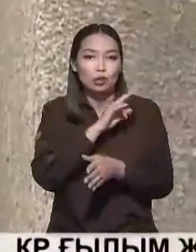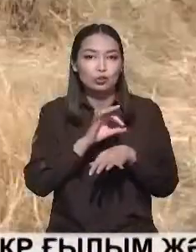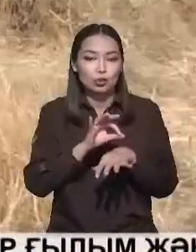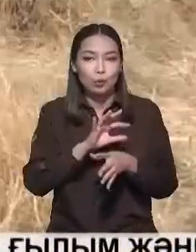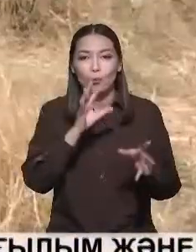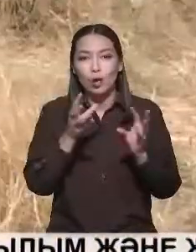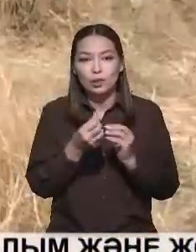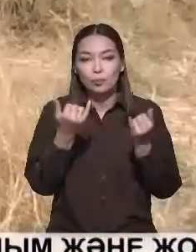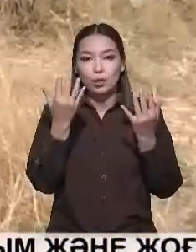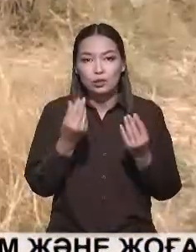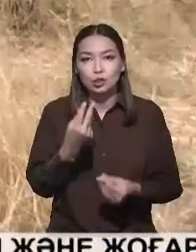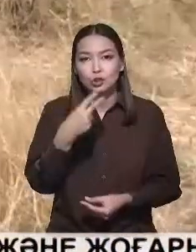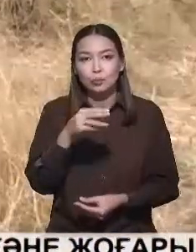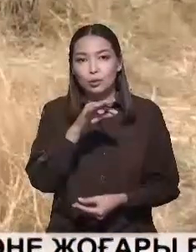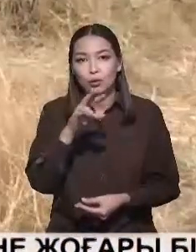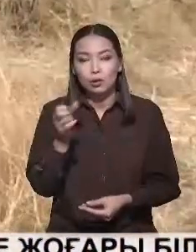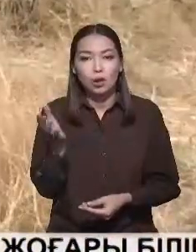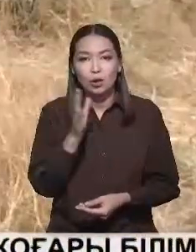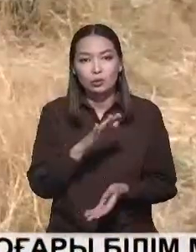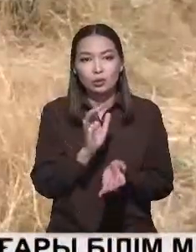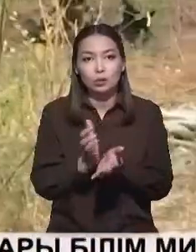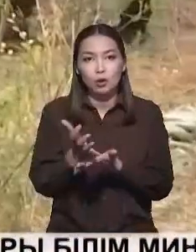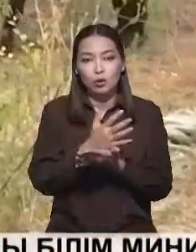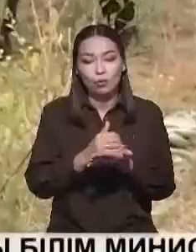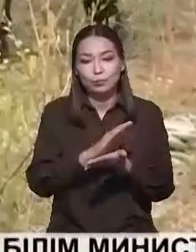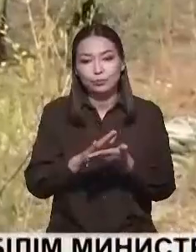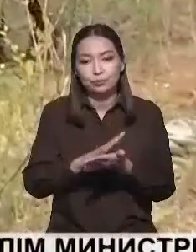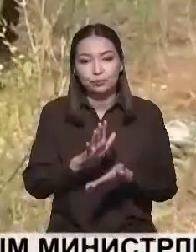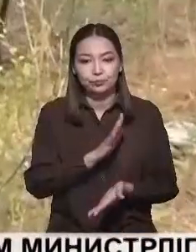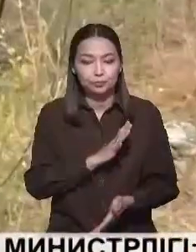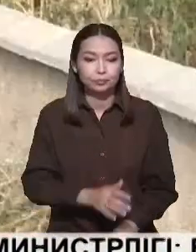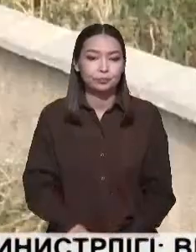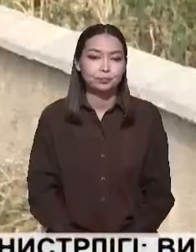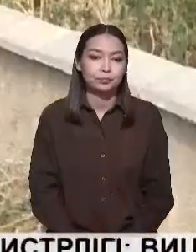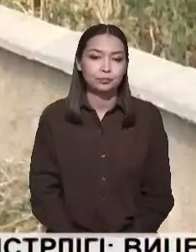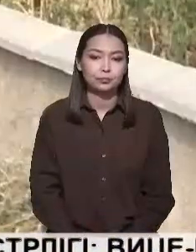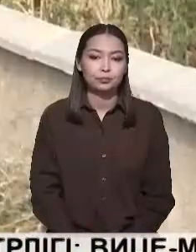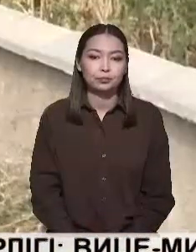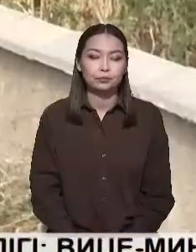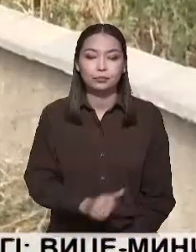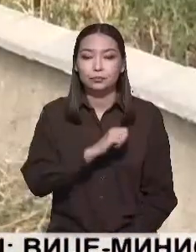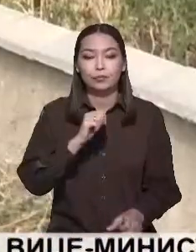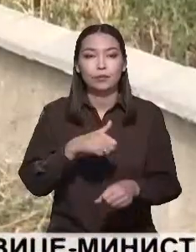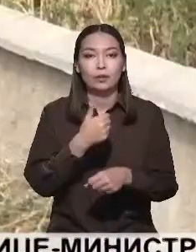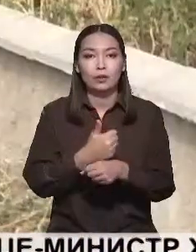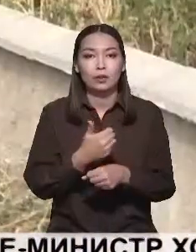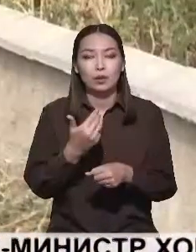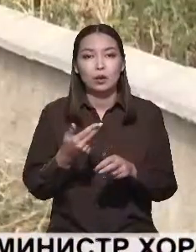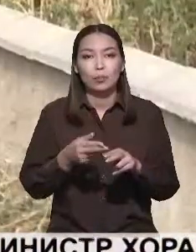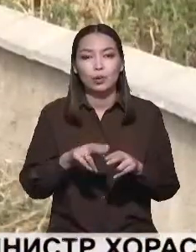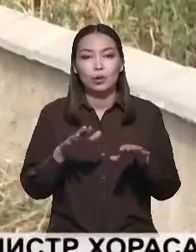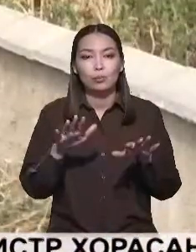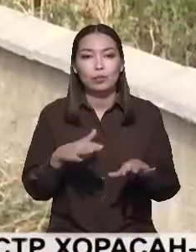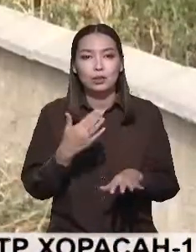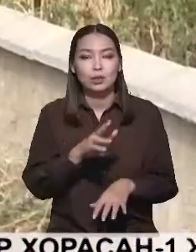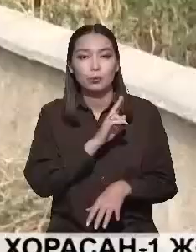барысында бүгінге дейін 20 тоннадан астам қоқыс қалау маңынан шығарылған. Ең бастысы бұл жерде